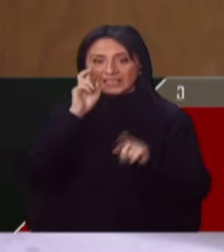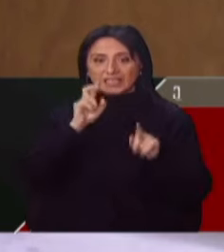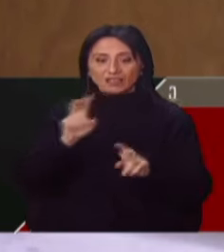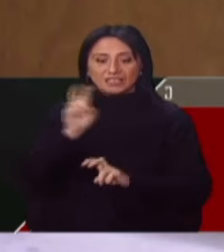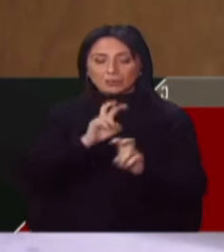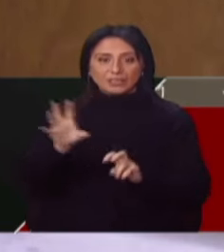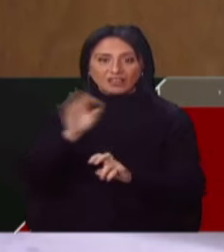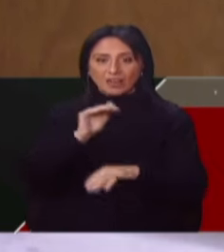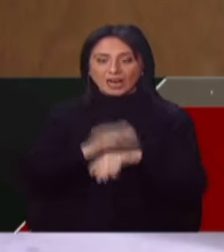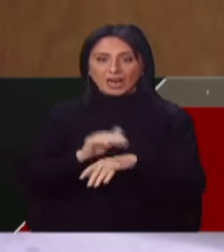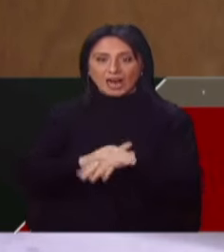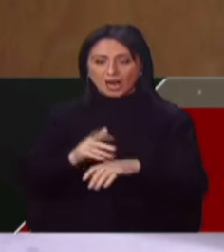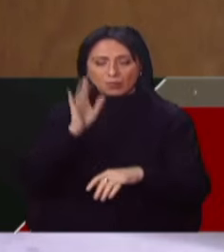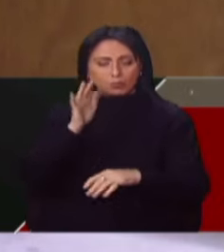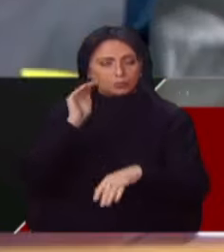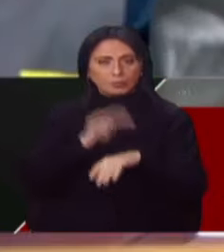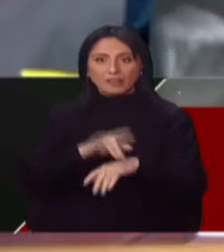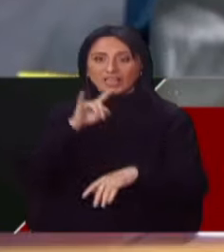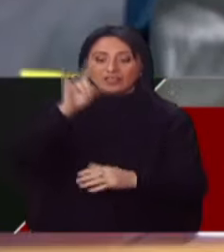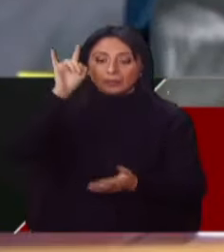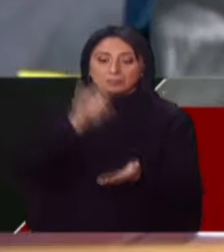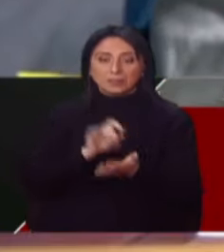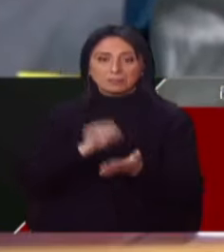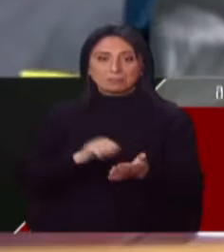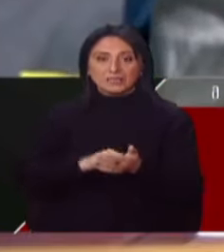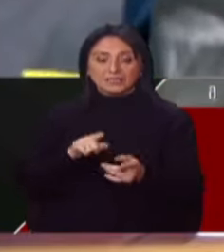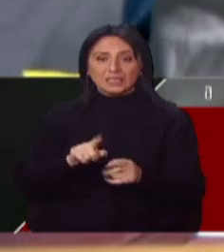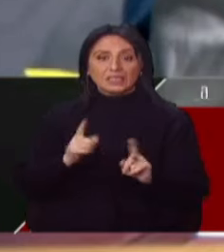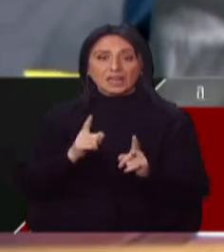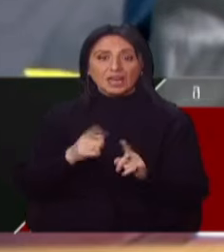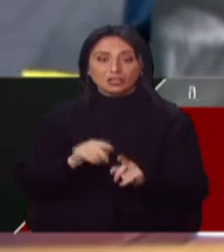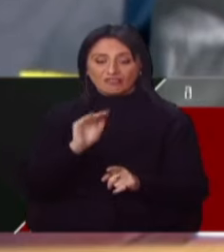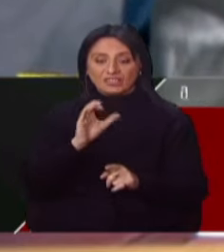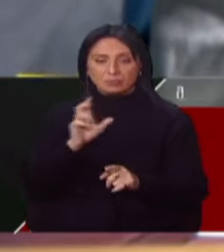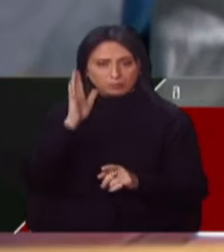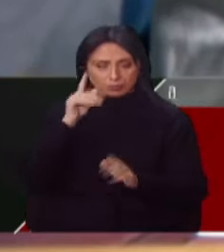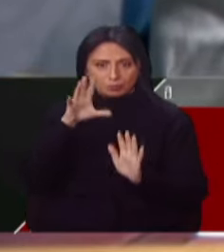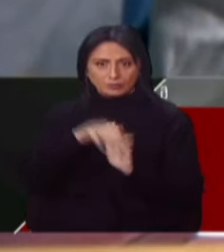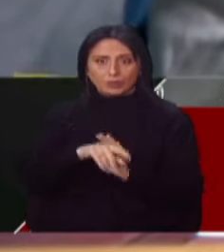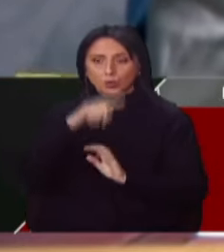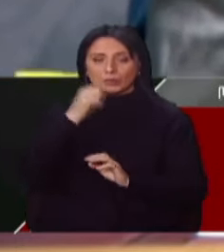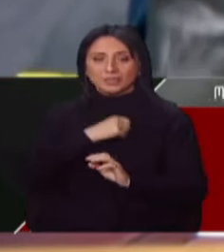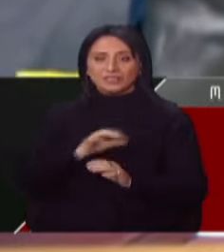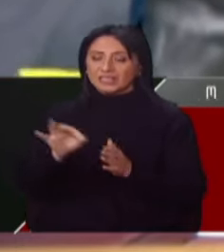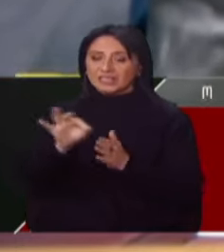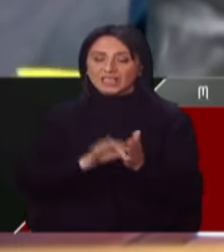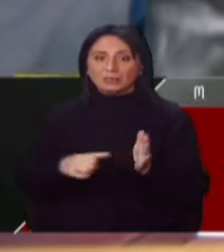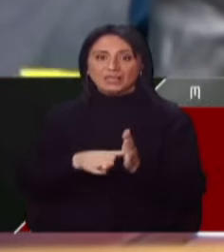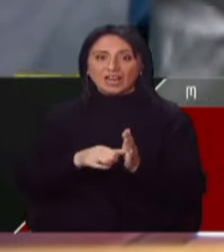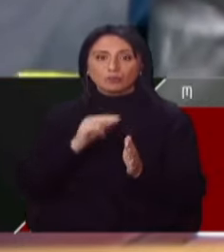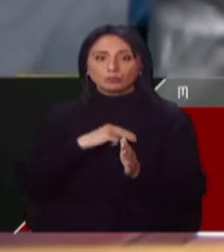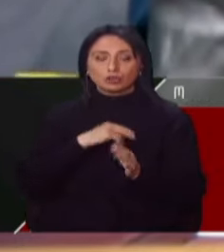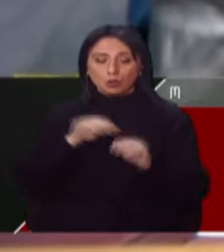იძებს ყველა გარემოებას. მისივე თქმით, თვითმფრინავის ჩამოვარდნის შემდეგ უშიშროების ფედერალურმა სამსახურმა და რუსმა სამხედროებმა სასწრაფო დახმარების